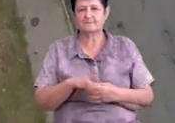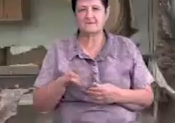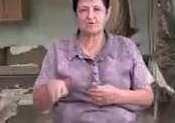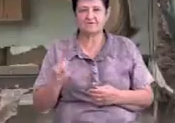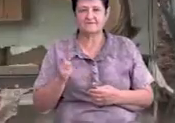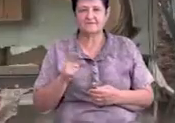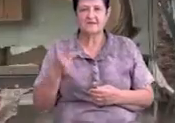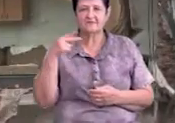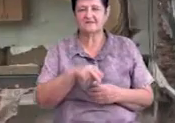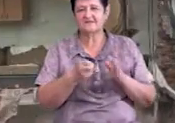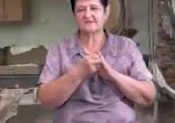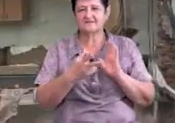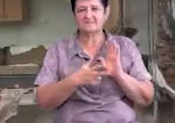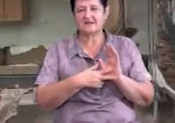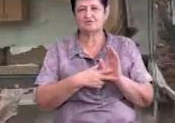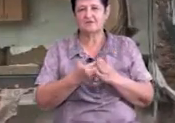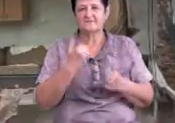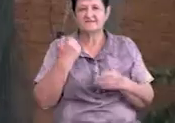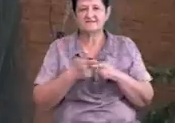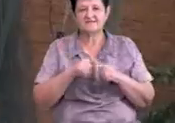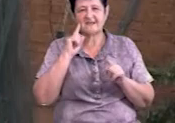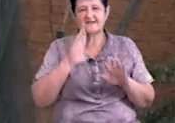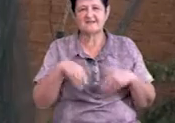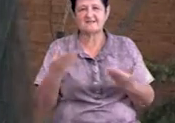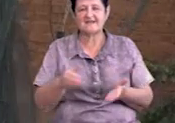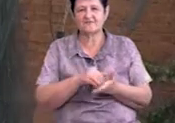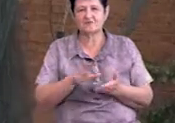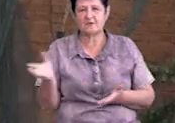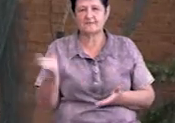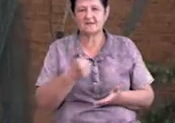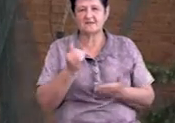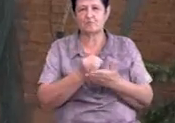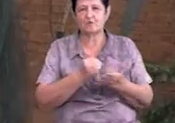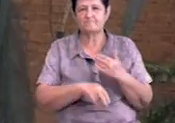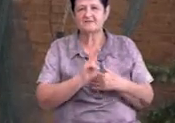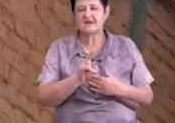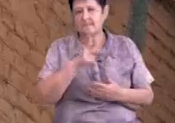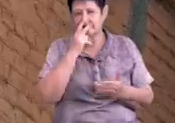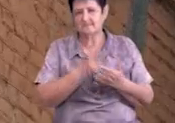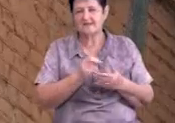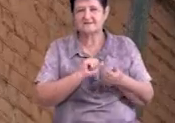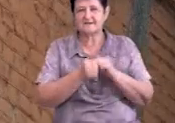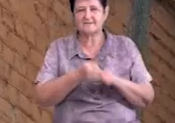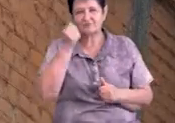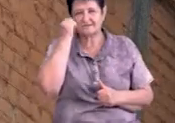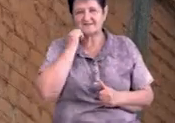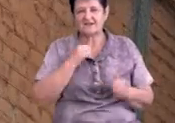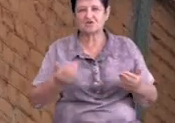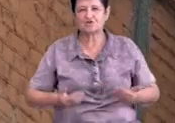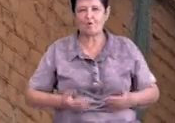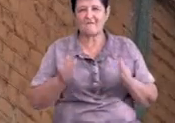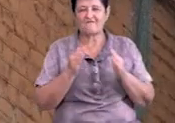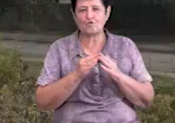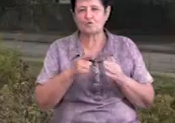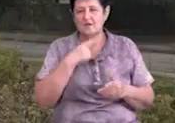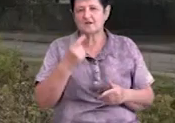У 2018-му від цієї ідеї відмовилися та прийняли програму, яка передбачає заміну застарілого житлового фонду. Каже,